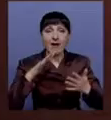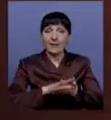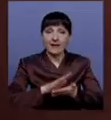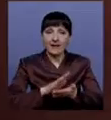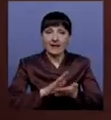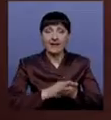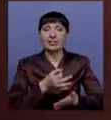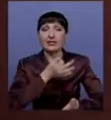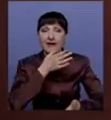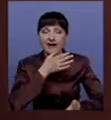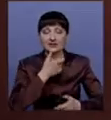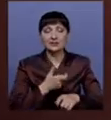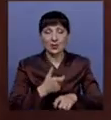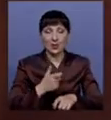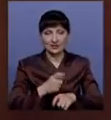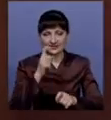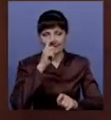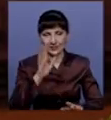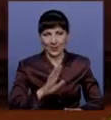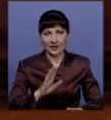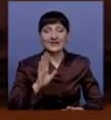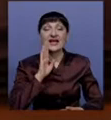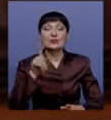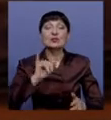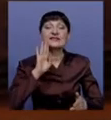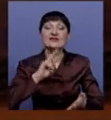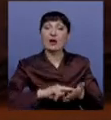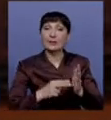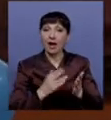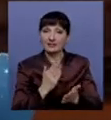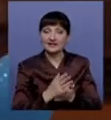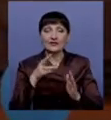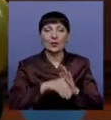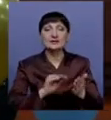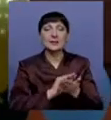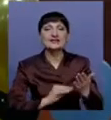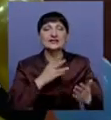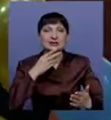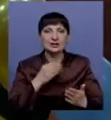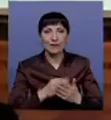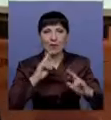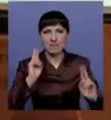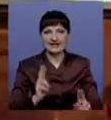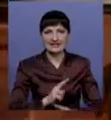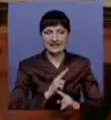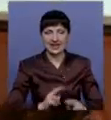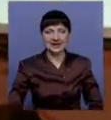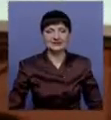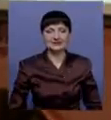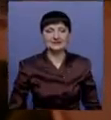и громким овациям, очень даже неплохо. Далеко идущие планы Зареты входят и написание собственных песен.